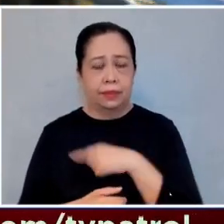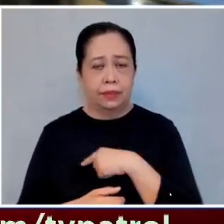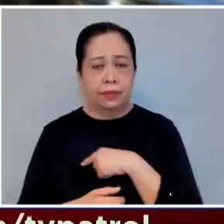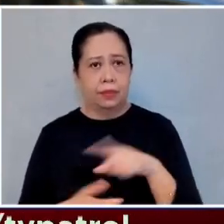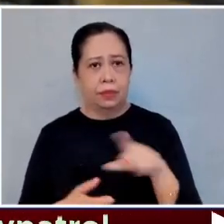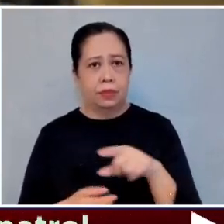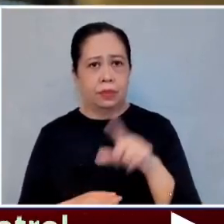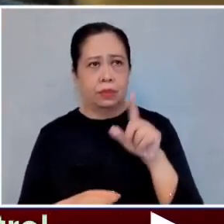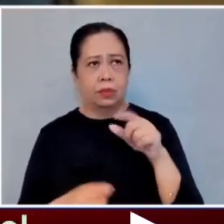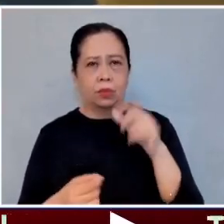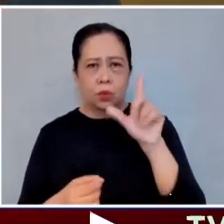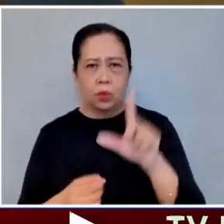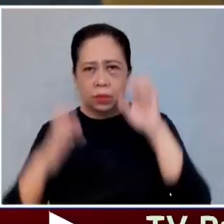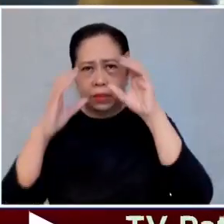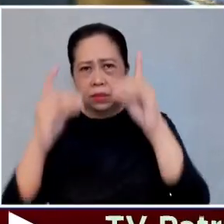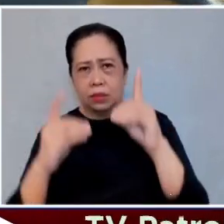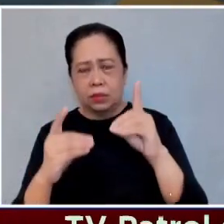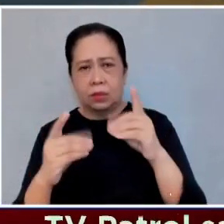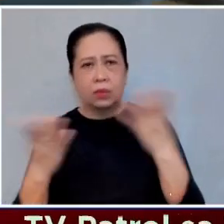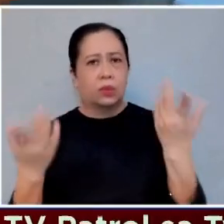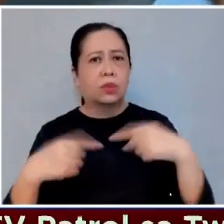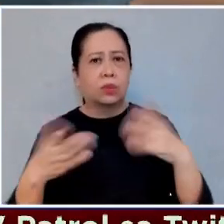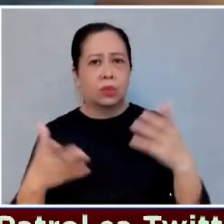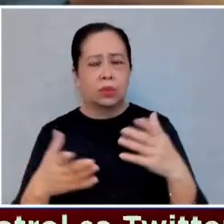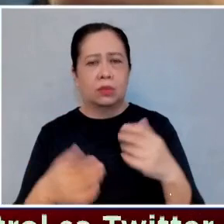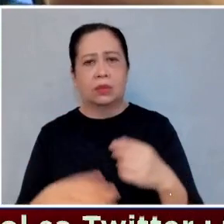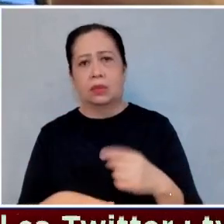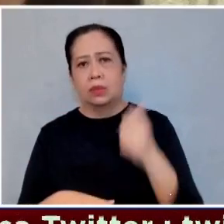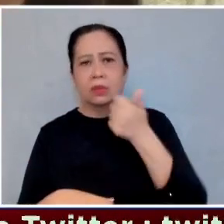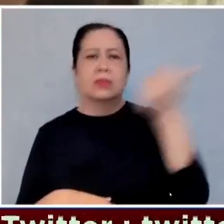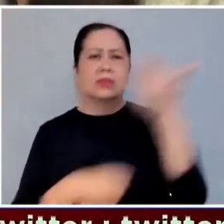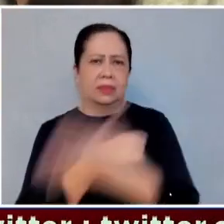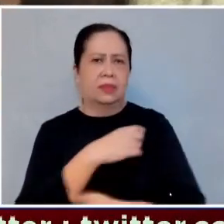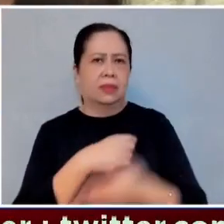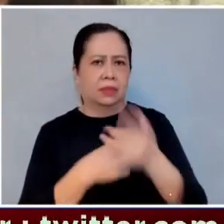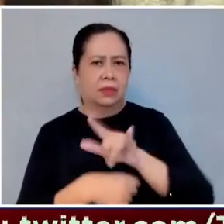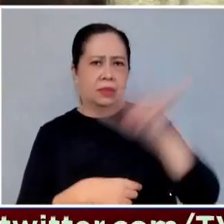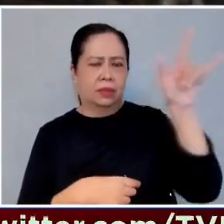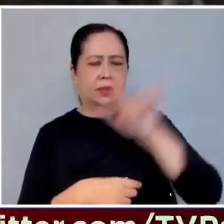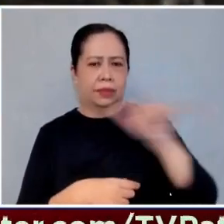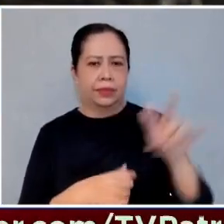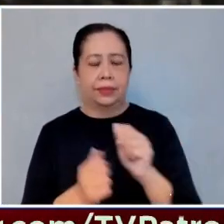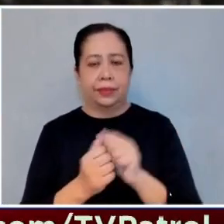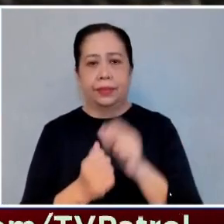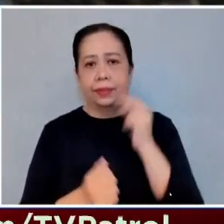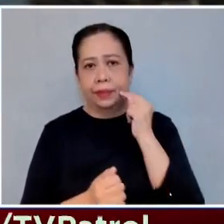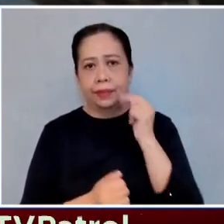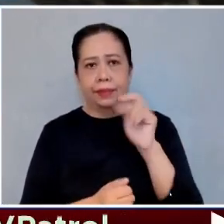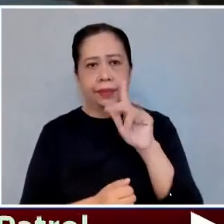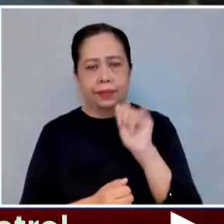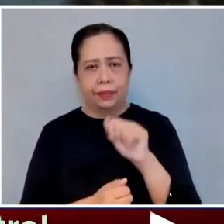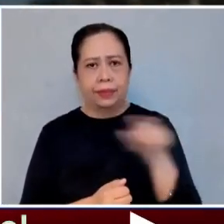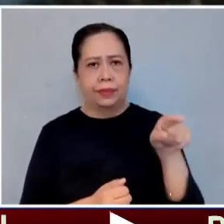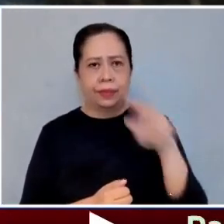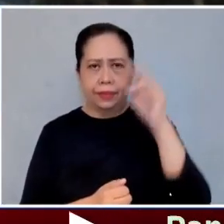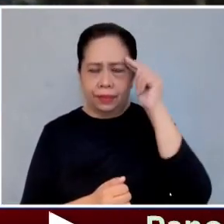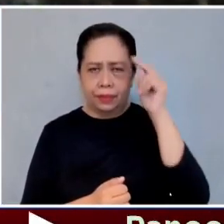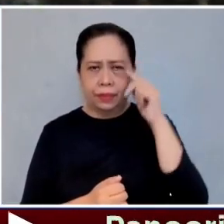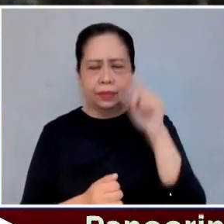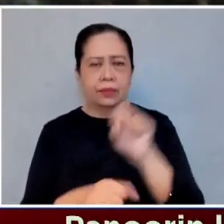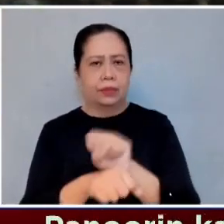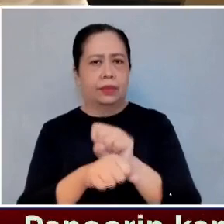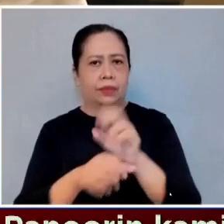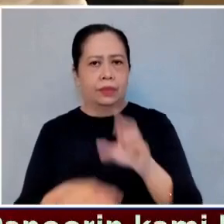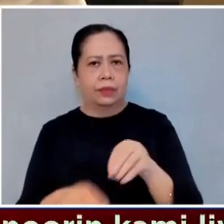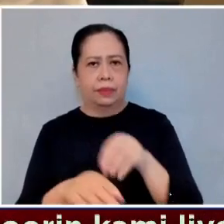mababalang ang pinag-aralan, wala nang ibang tatakbuhan kundi ibang bansa. Kabilang si Nelia at Nasruddin sa mga Pilipinong empleyado ng